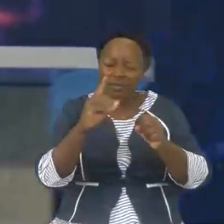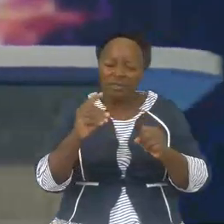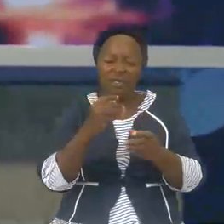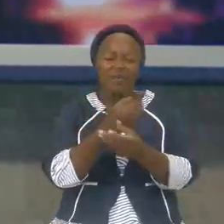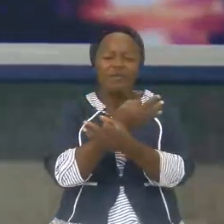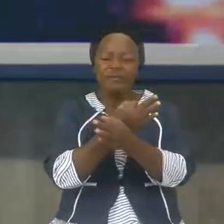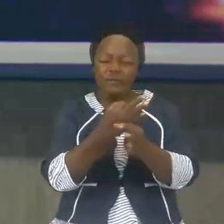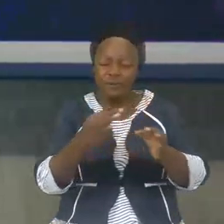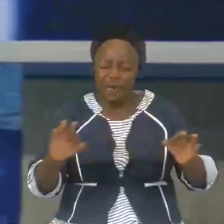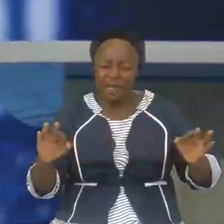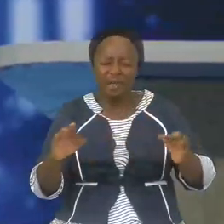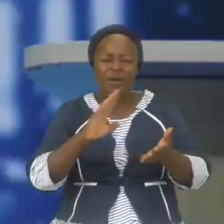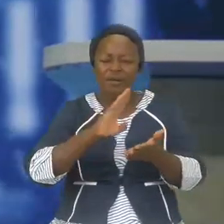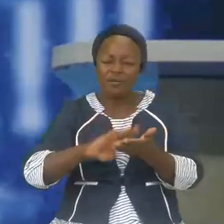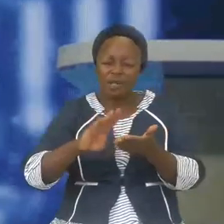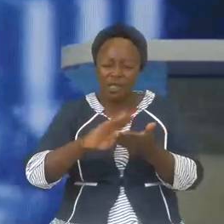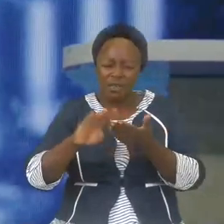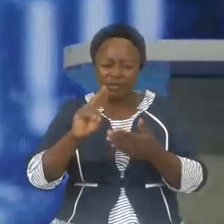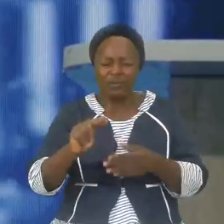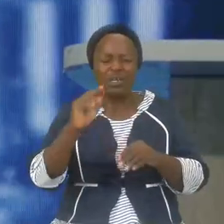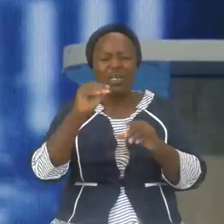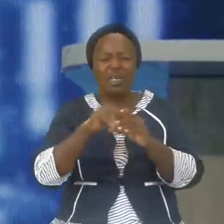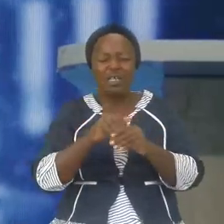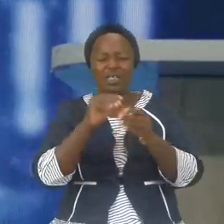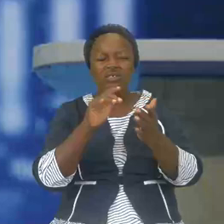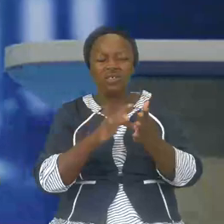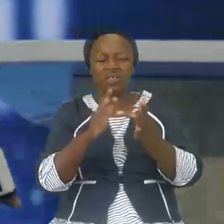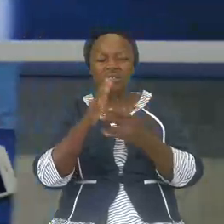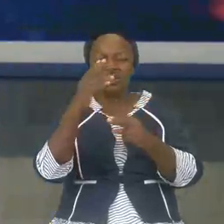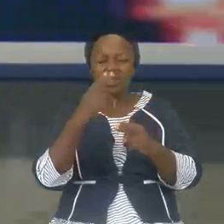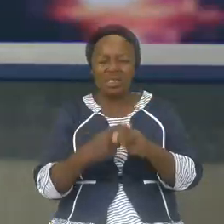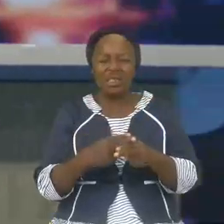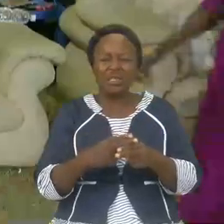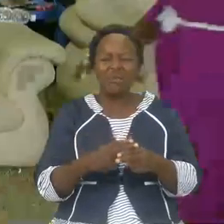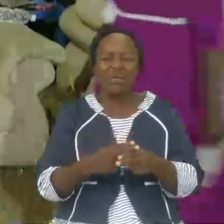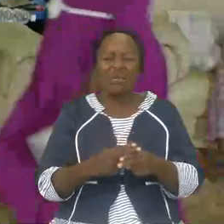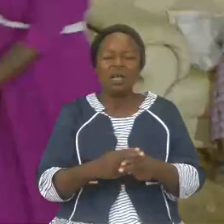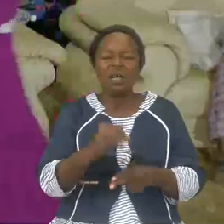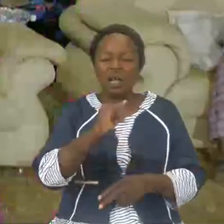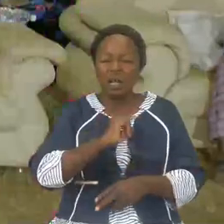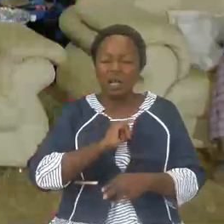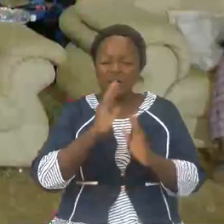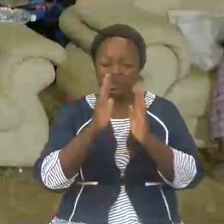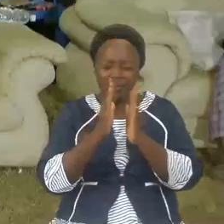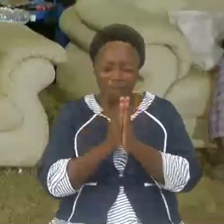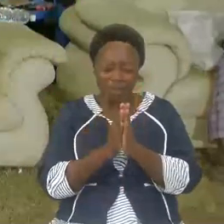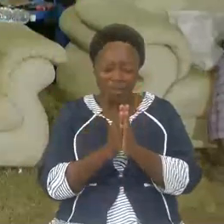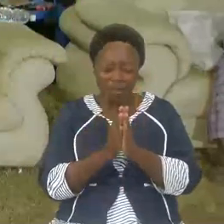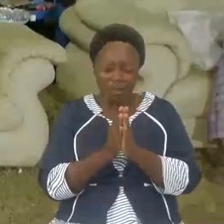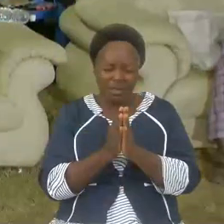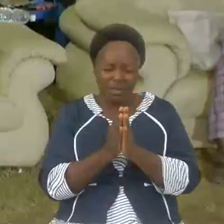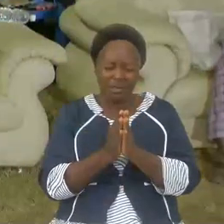Qu'ils soient sauvés, affranchis, pardonnés. Au nom de Jésus, j'ai